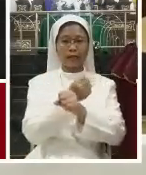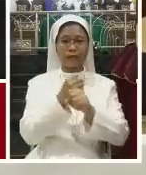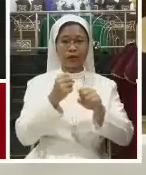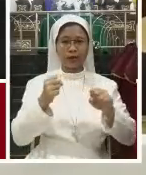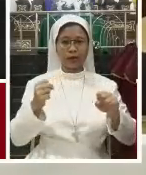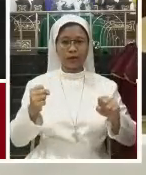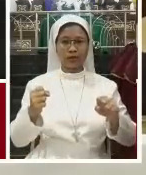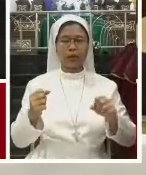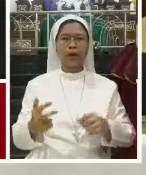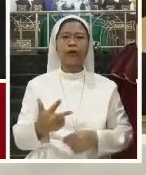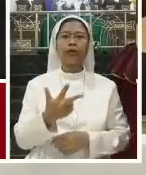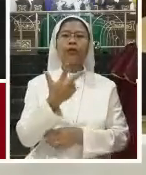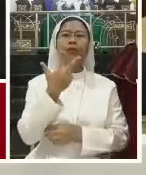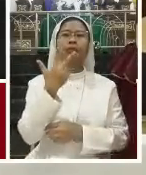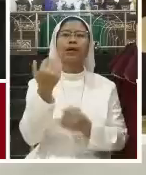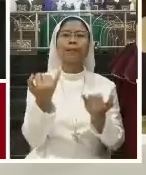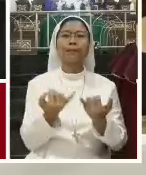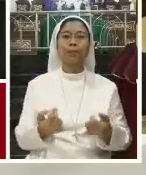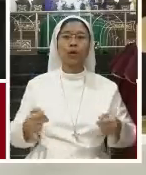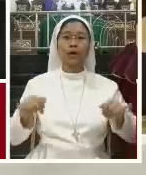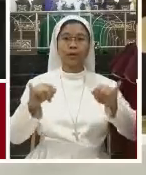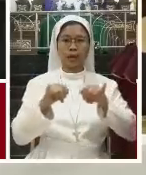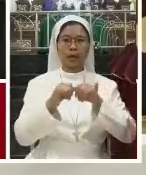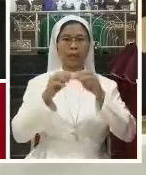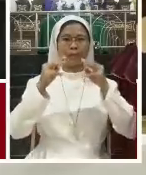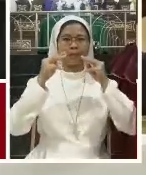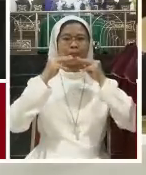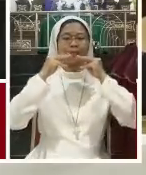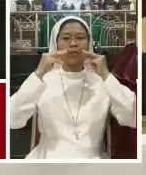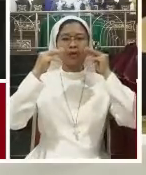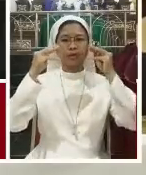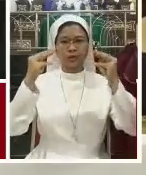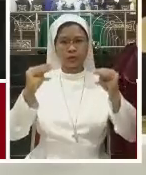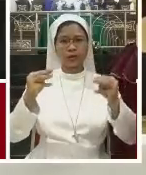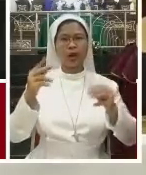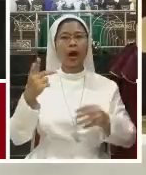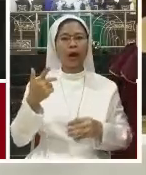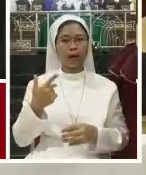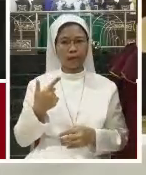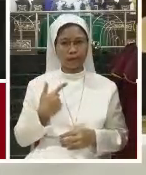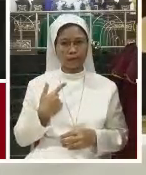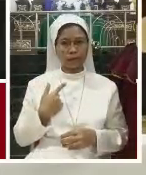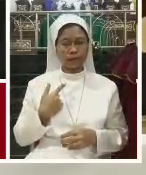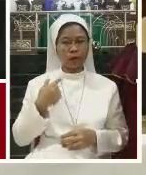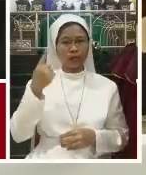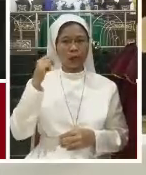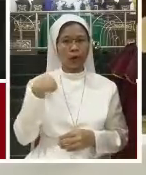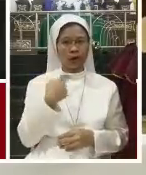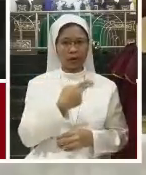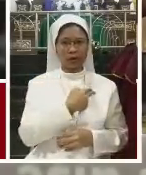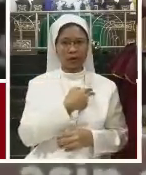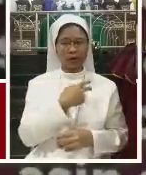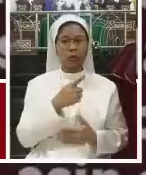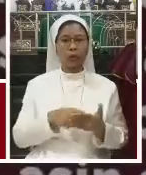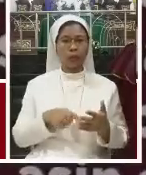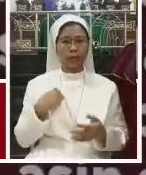Tulong importanteng mensahe ang ipinapaabot kang sa tong nadanggog sa